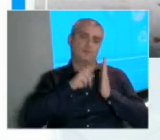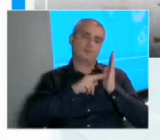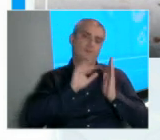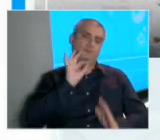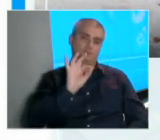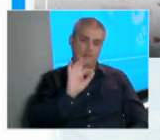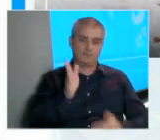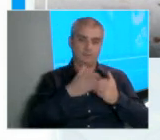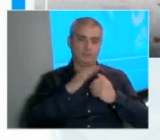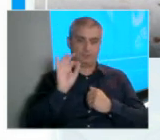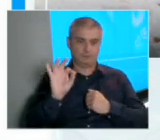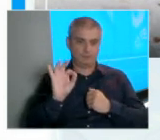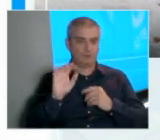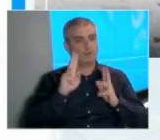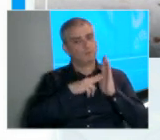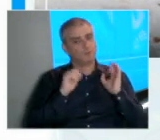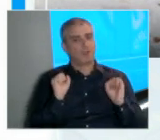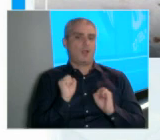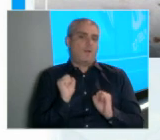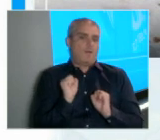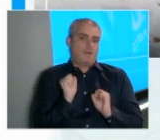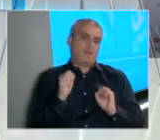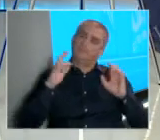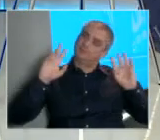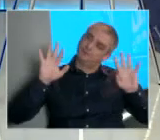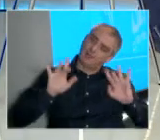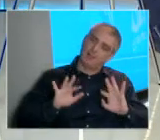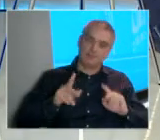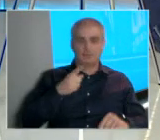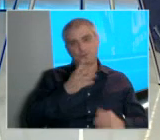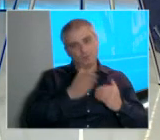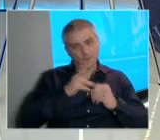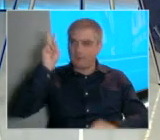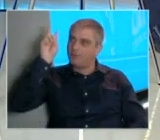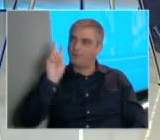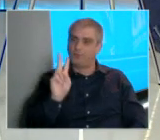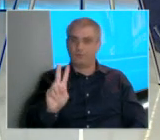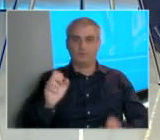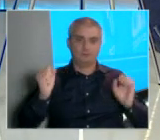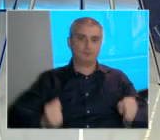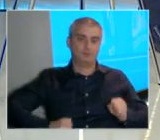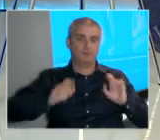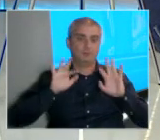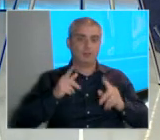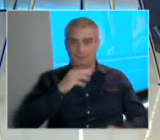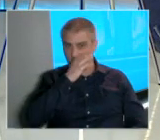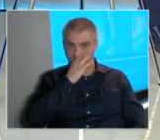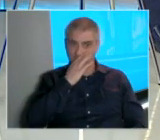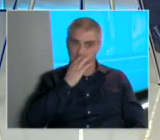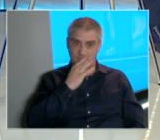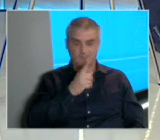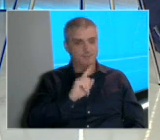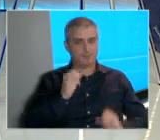של שלו ושל שרה. תמונה חורפית כזאת. חורפית, כן, שלג, שרה והוא על איזשהו מגלשת שלג מסוימת, איפשהו כן, בעולם כנראה.